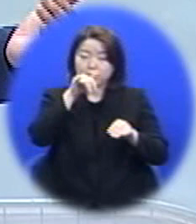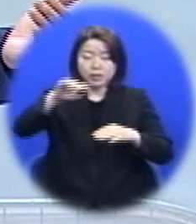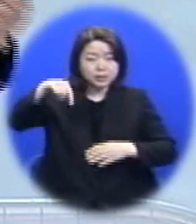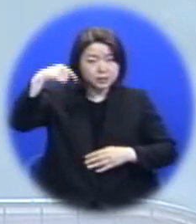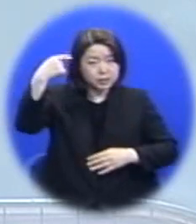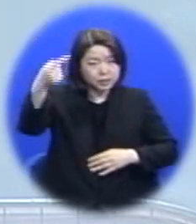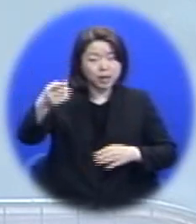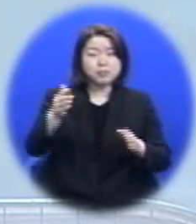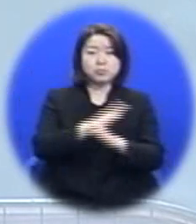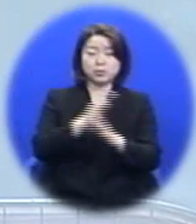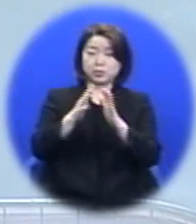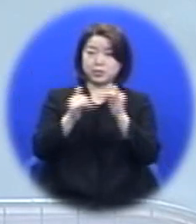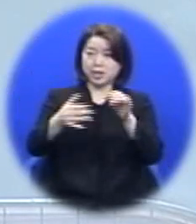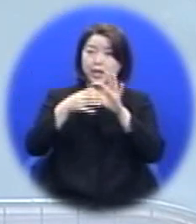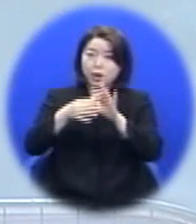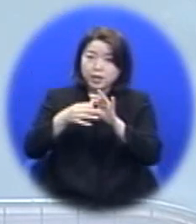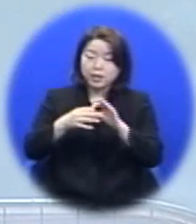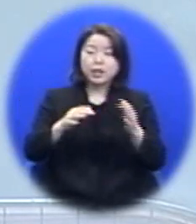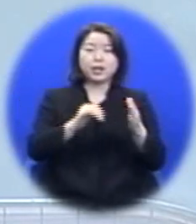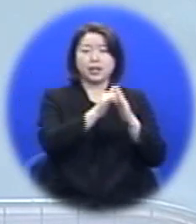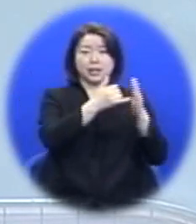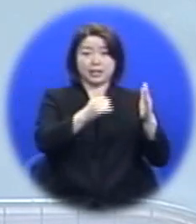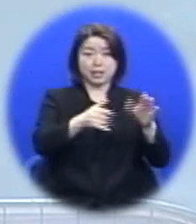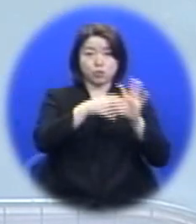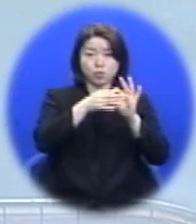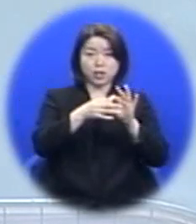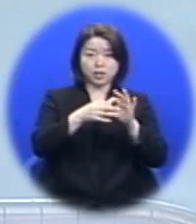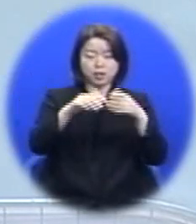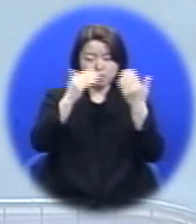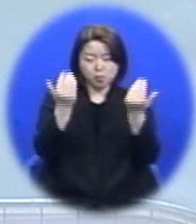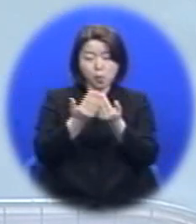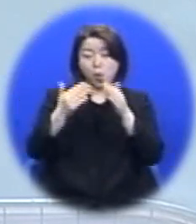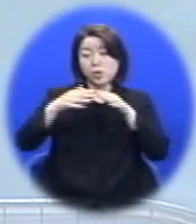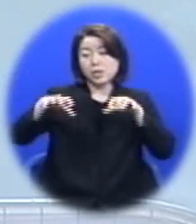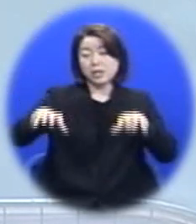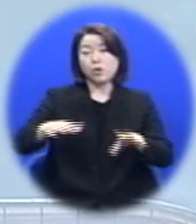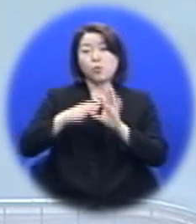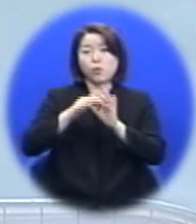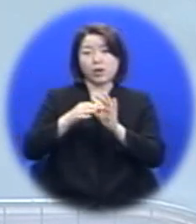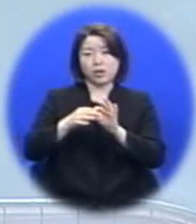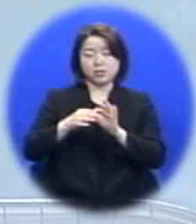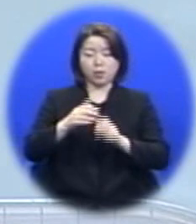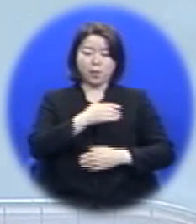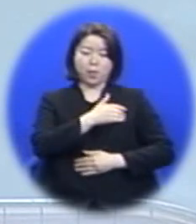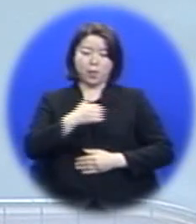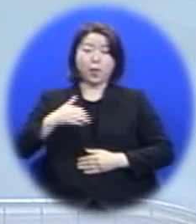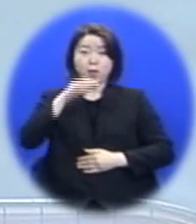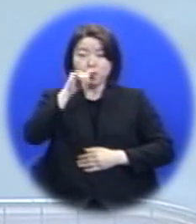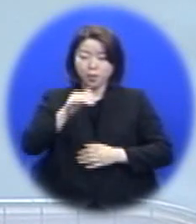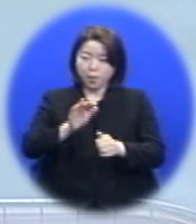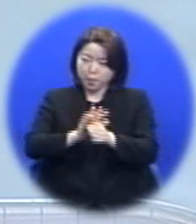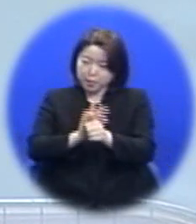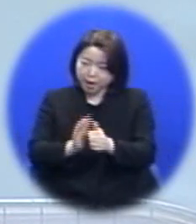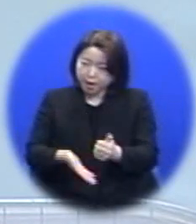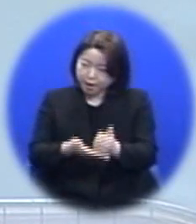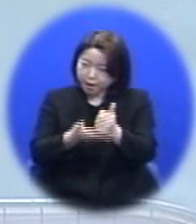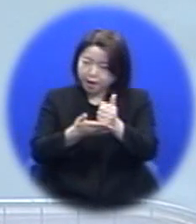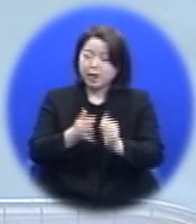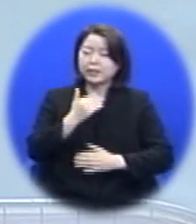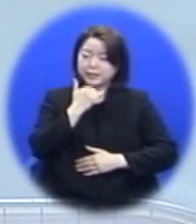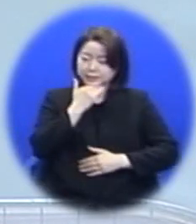그다음부터 사람과의 관계, 가족과의 관계, 모든 이웃과의 관계에서 여유도 생기고 배려도 생기고 기다리기도